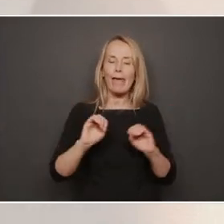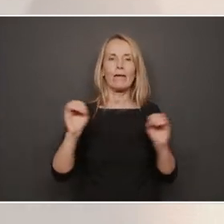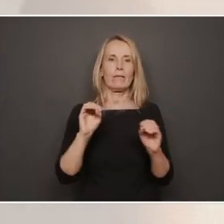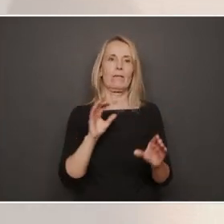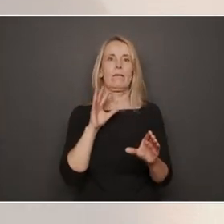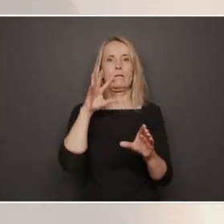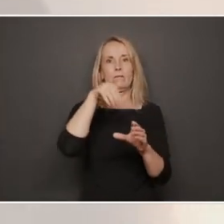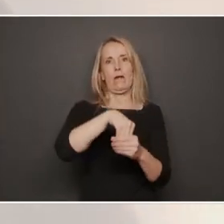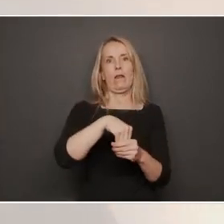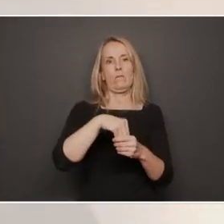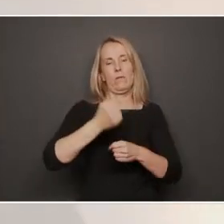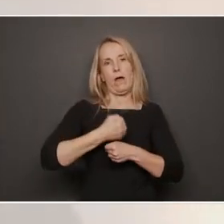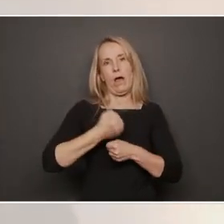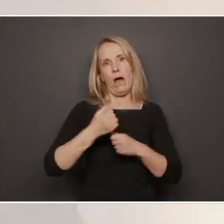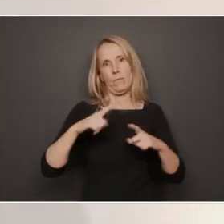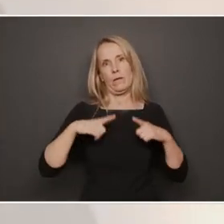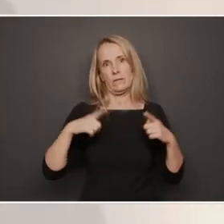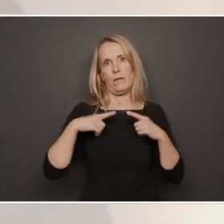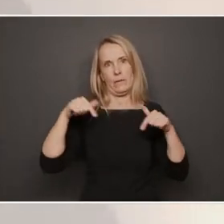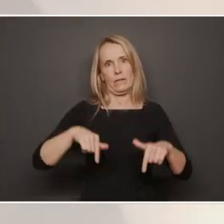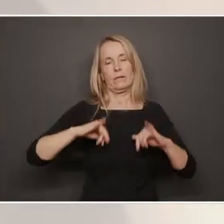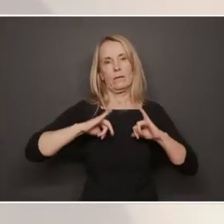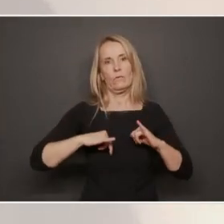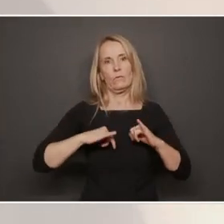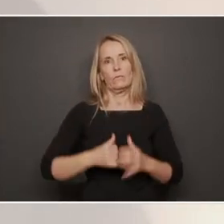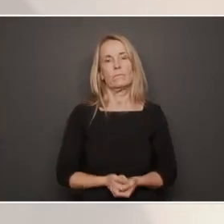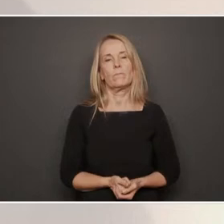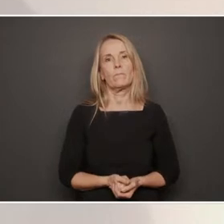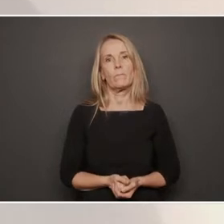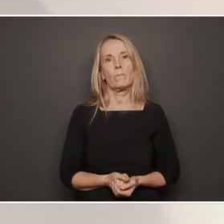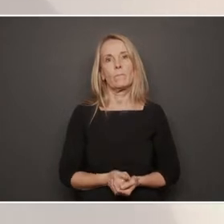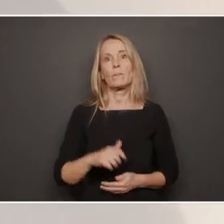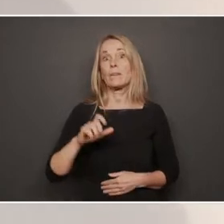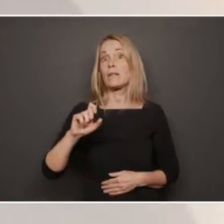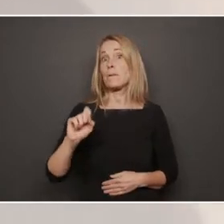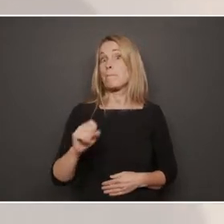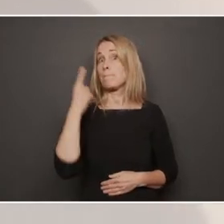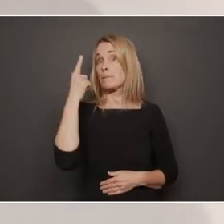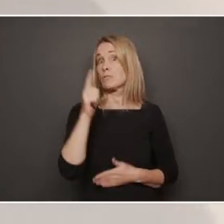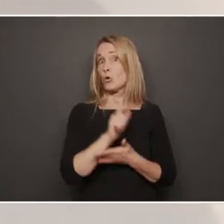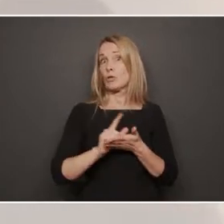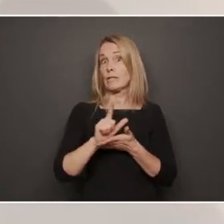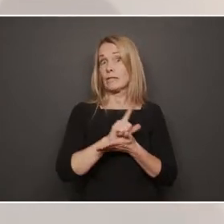im Arbeitsleben in Tirol. Besondere Zeiten